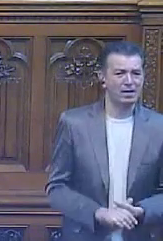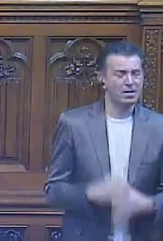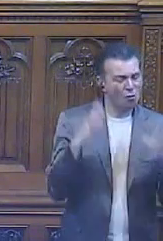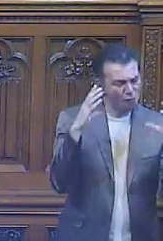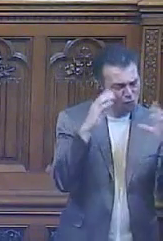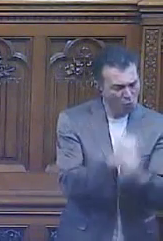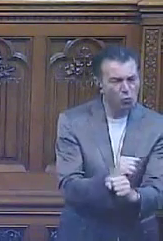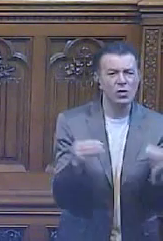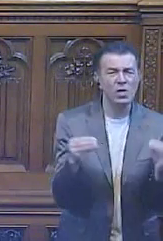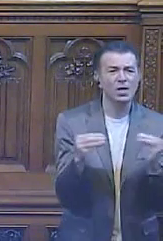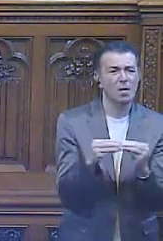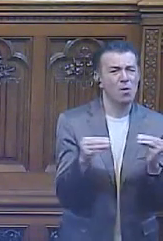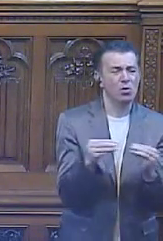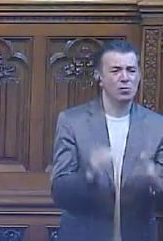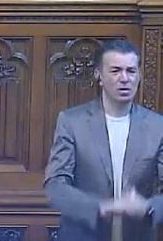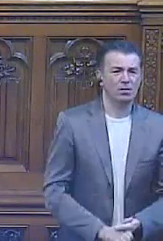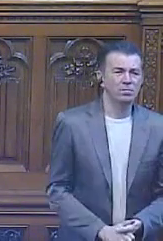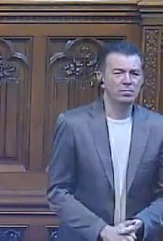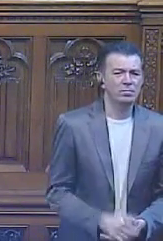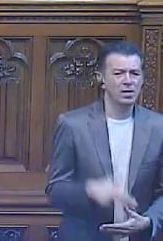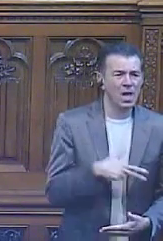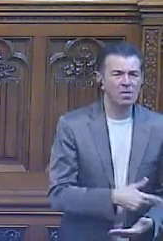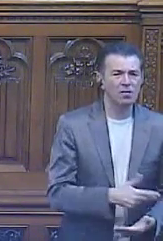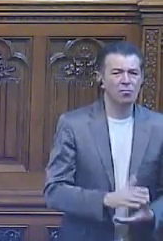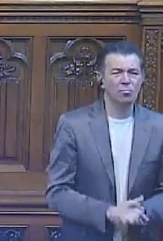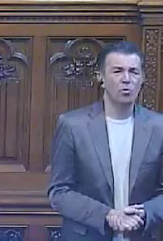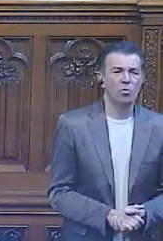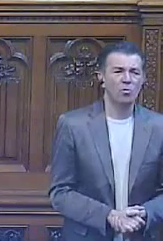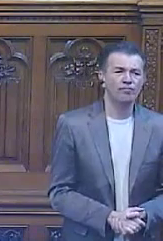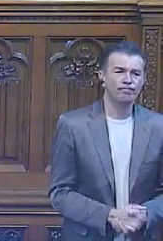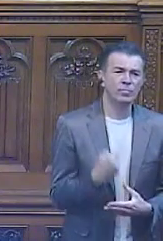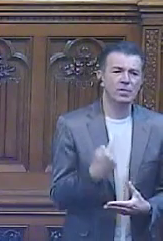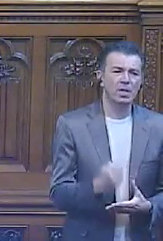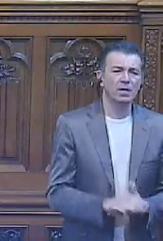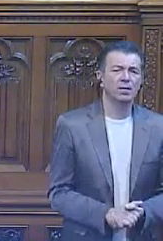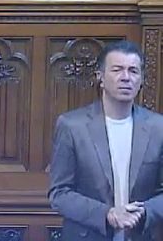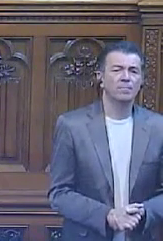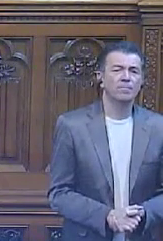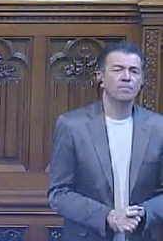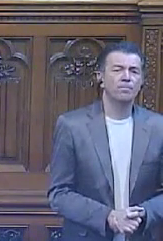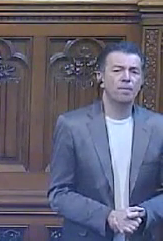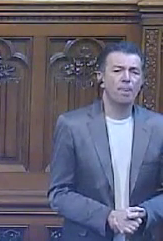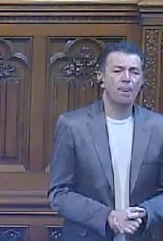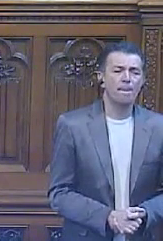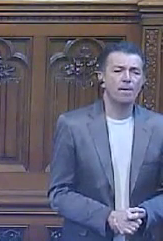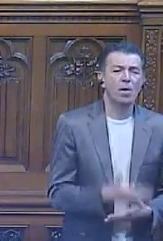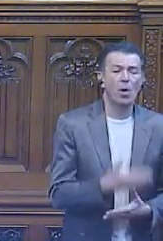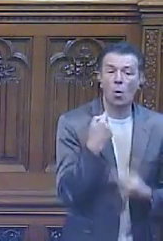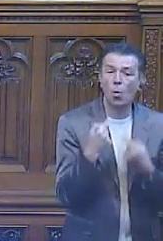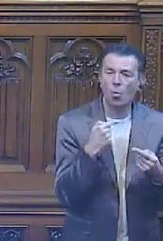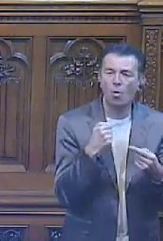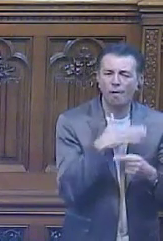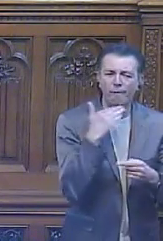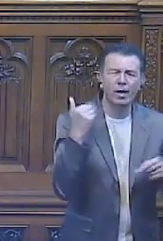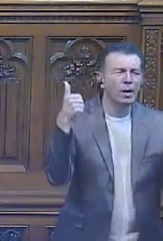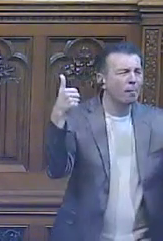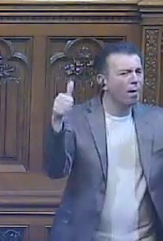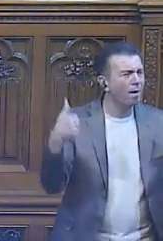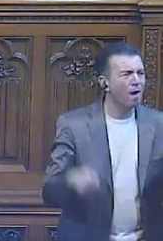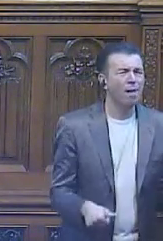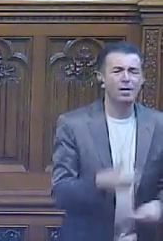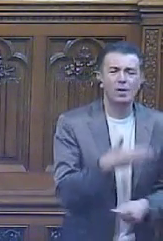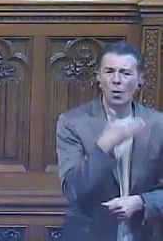fokussierte Unsinn, der hier seitens der SPÖ von sich gegeben wird. Ich rede gar nicht von den vielen Plakaten, ich rede